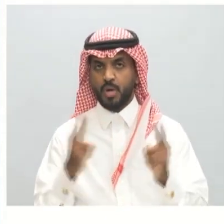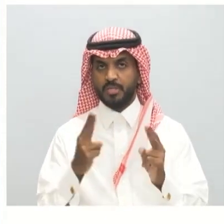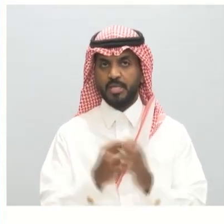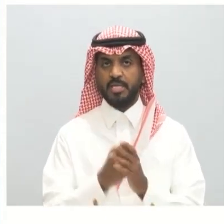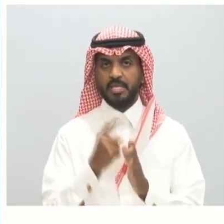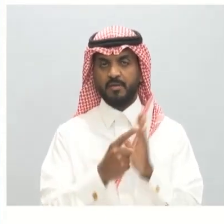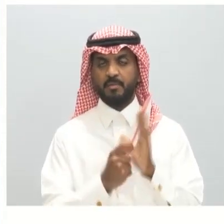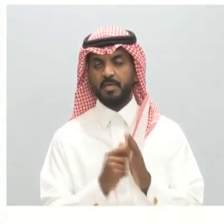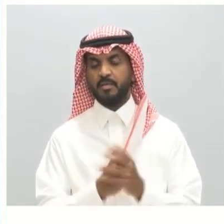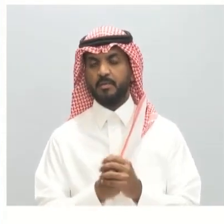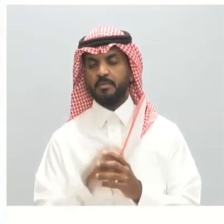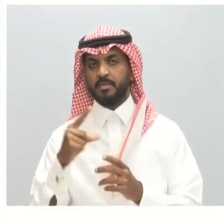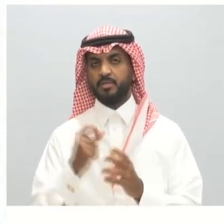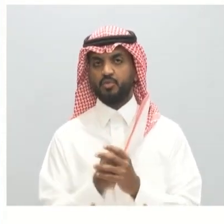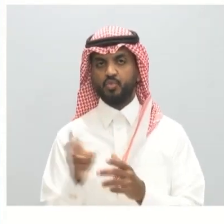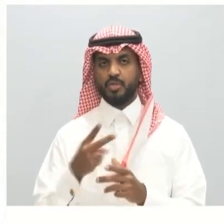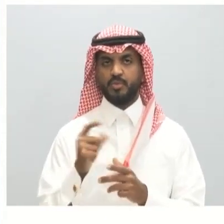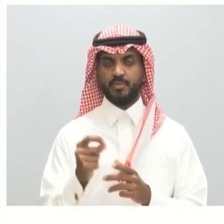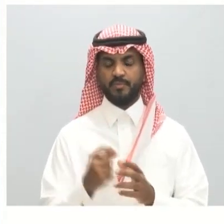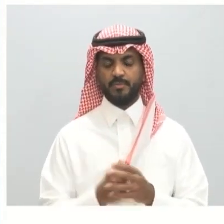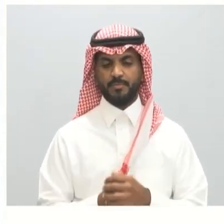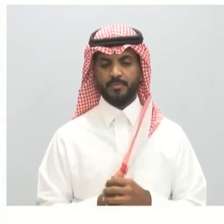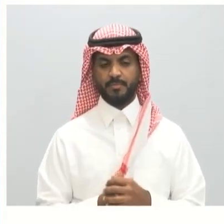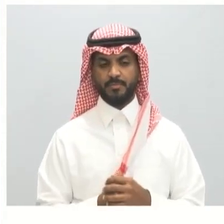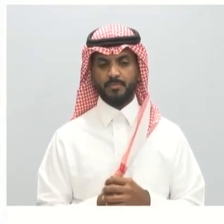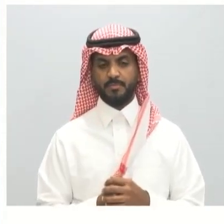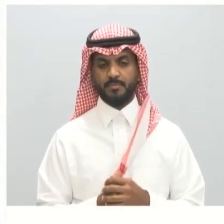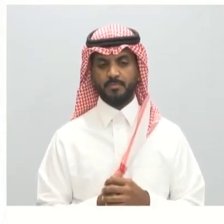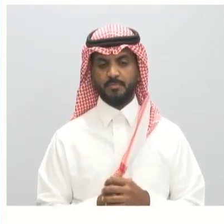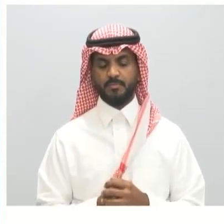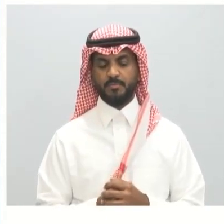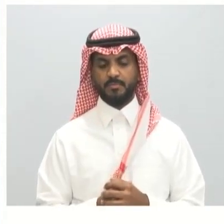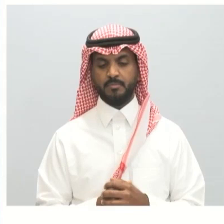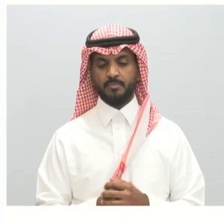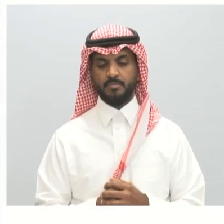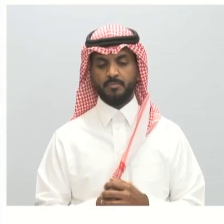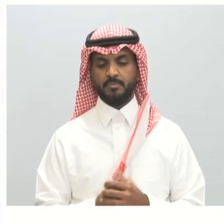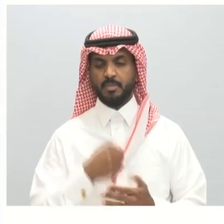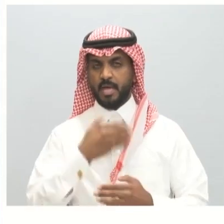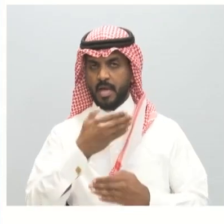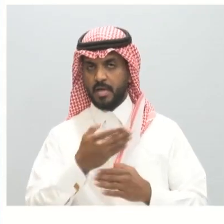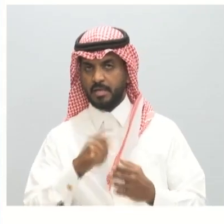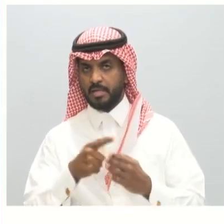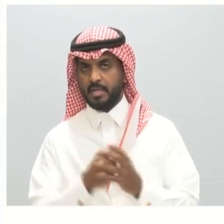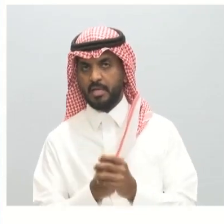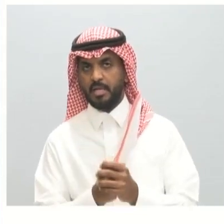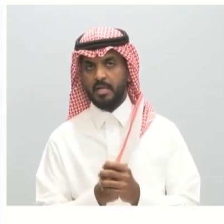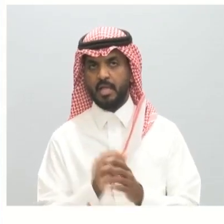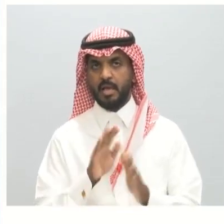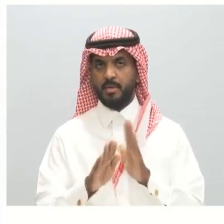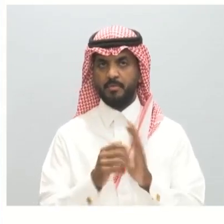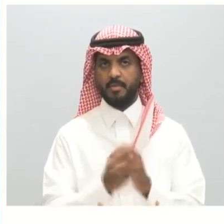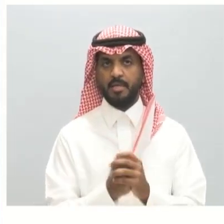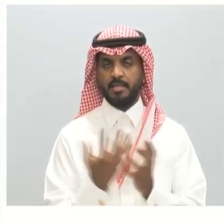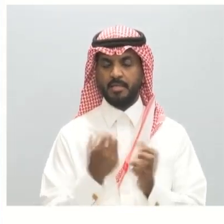القياده بالدرجات يساوي صفر تحرك الى الامام عدد 400